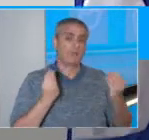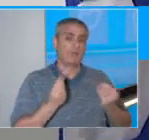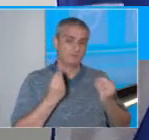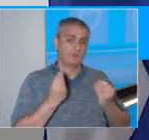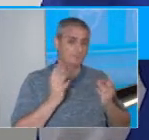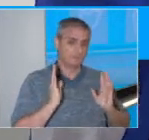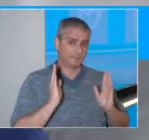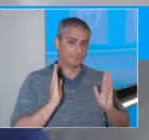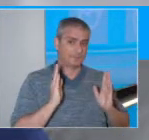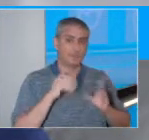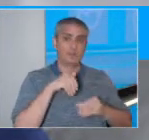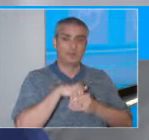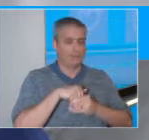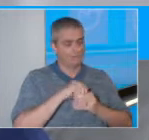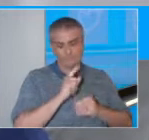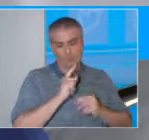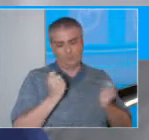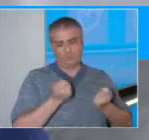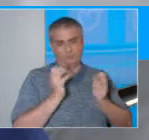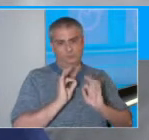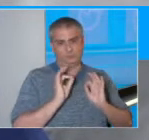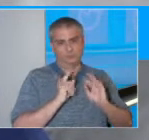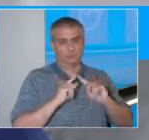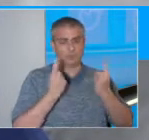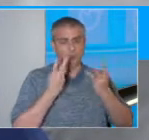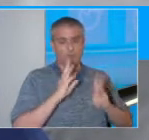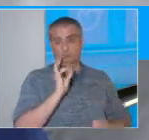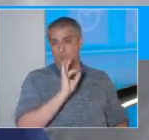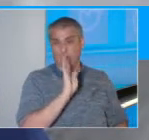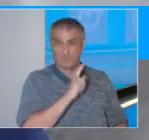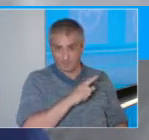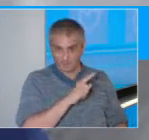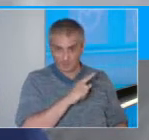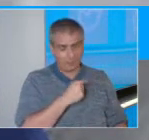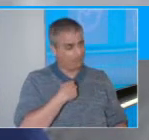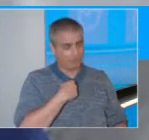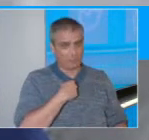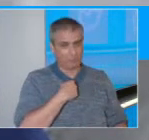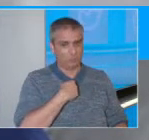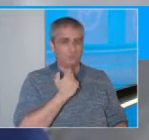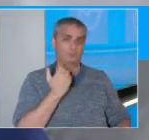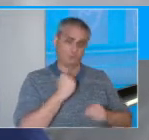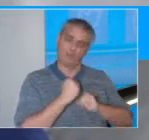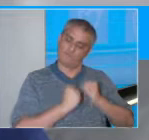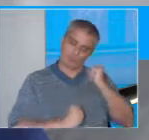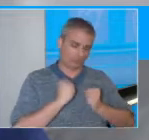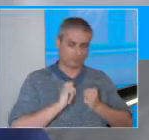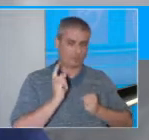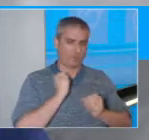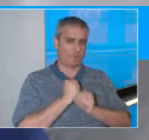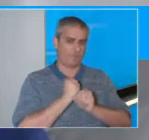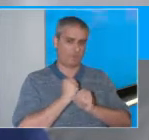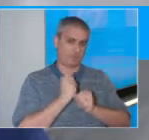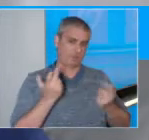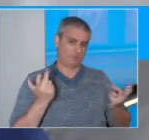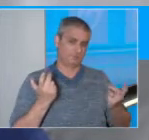שנעשים מאחורי הקלעים והם לא מפורסמים. בשונה מהשיטה של נתניהו, אנחנו מאמינים בעבודה קשה ולא בעבודה